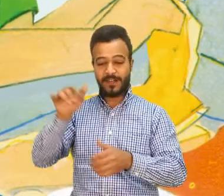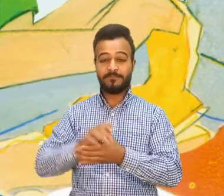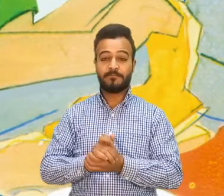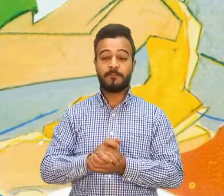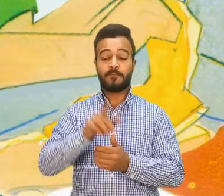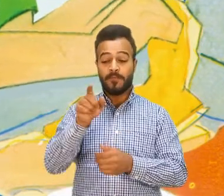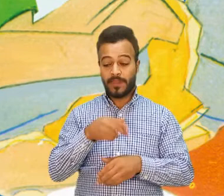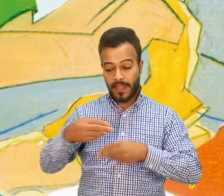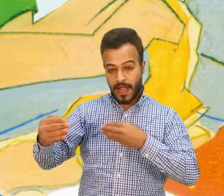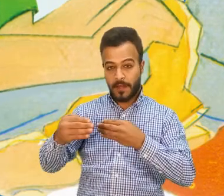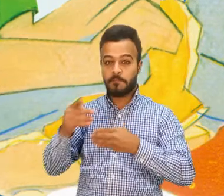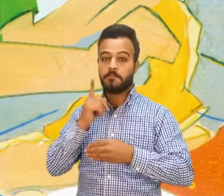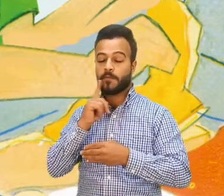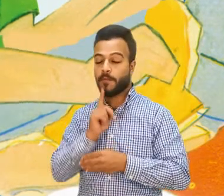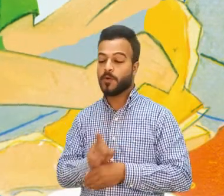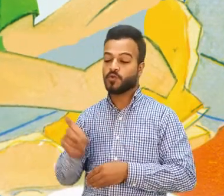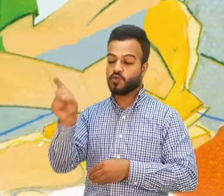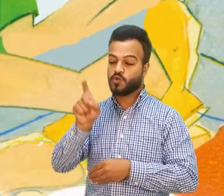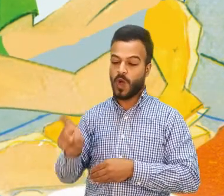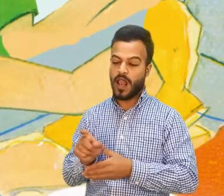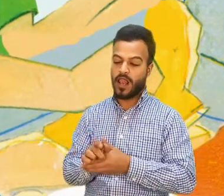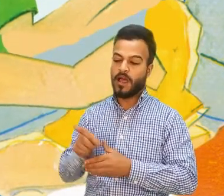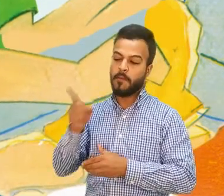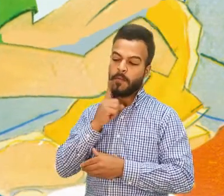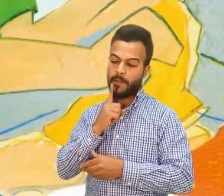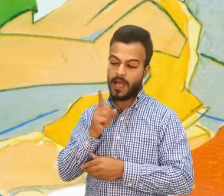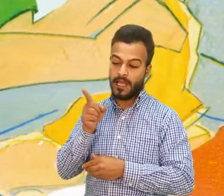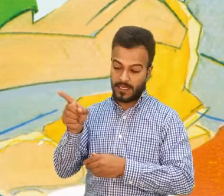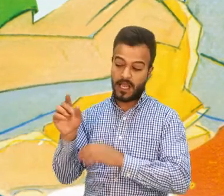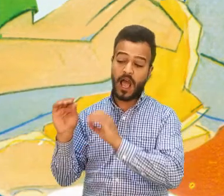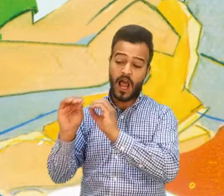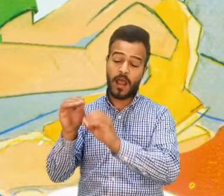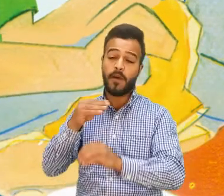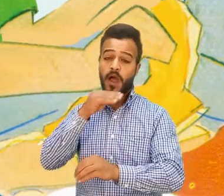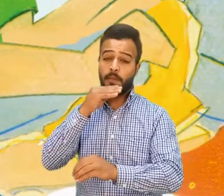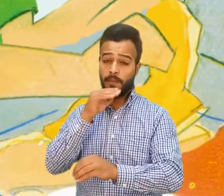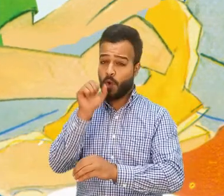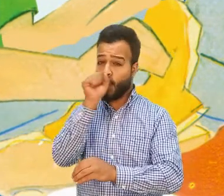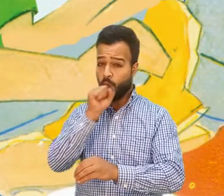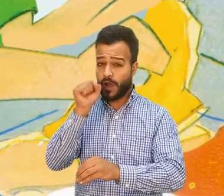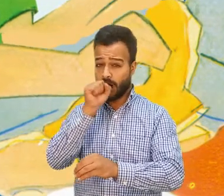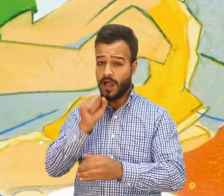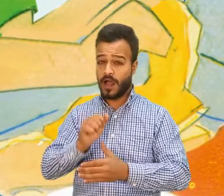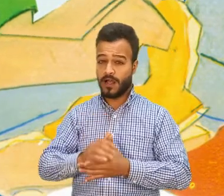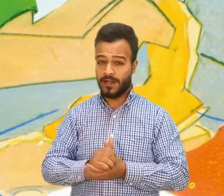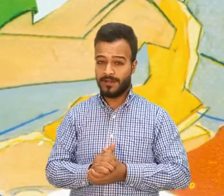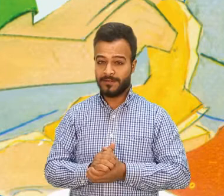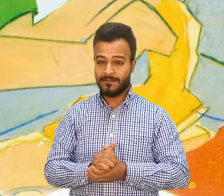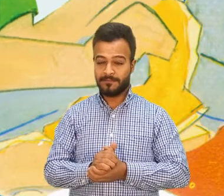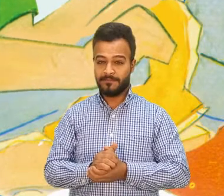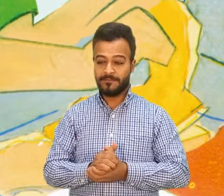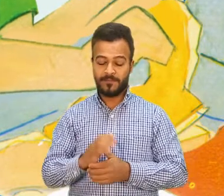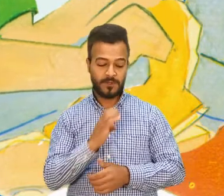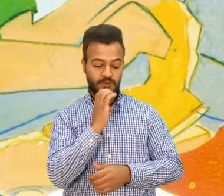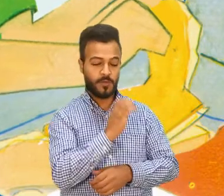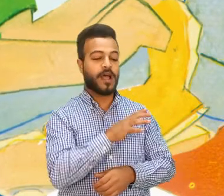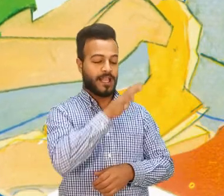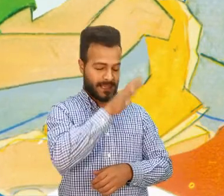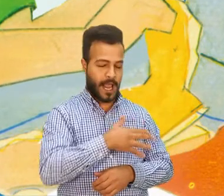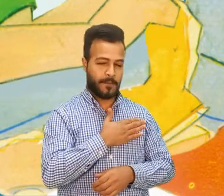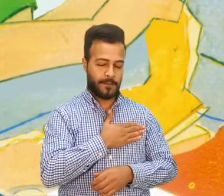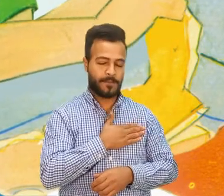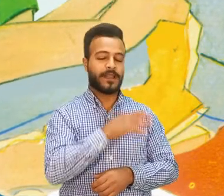اقتربت منها وسألتها: ماما، هل علمت البابا أغنيتي؟ نعم يا